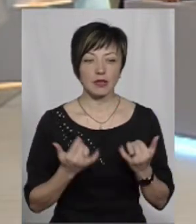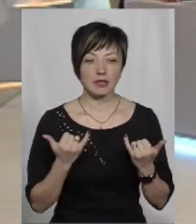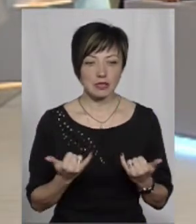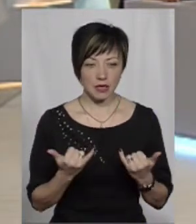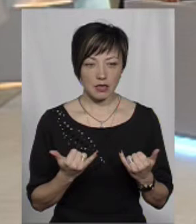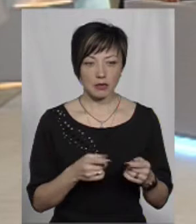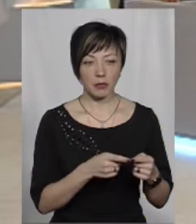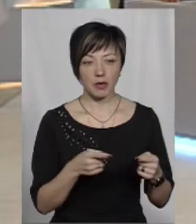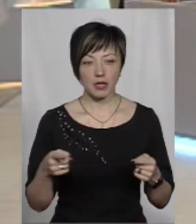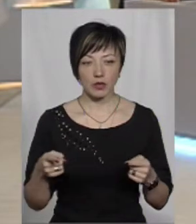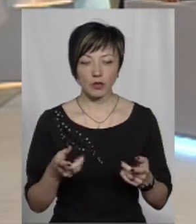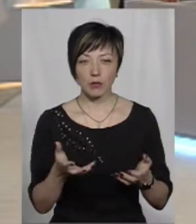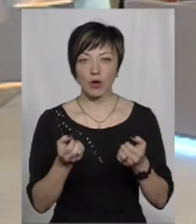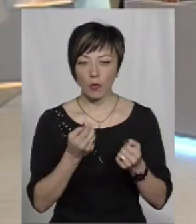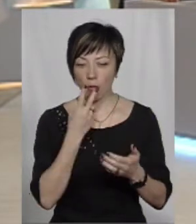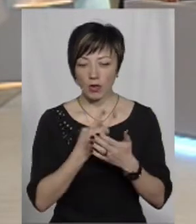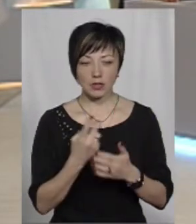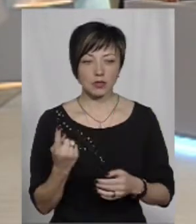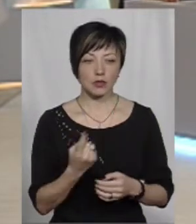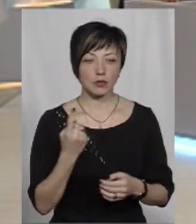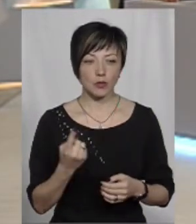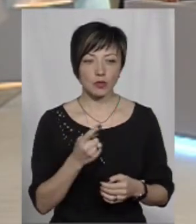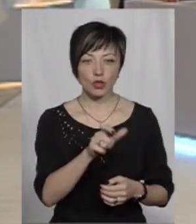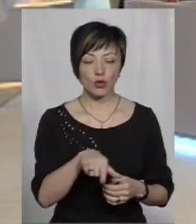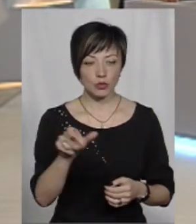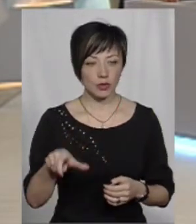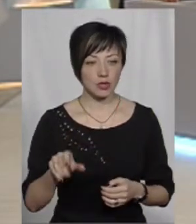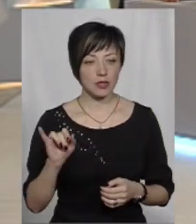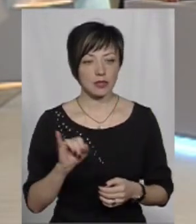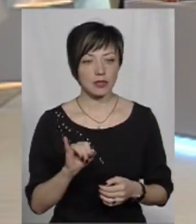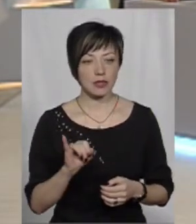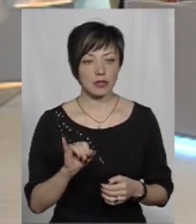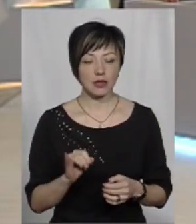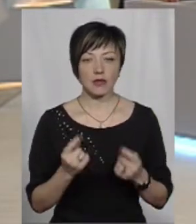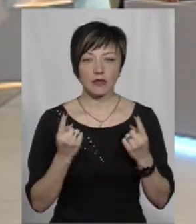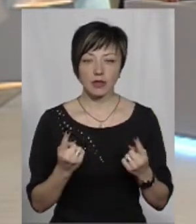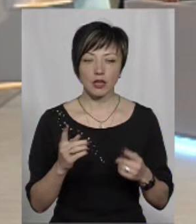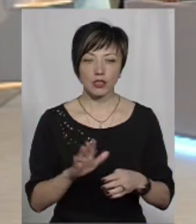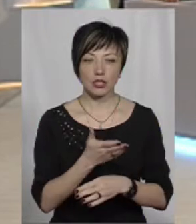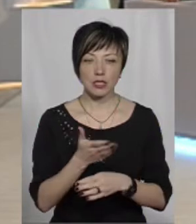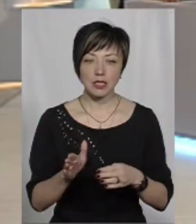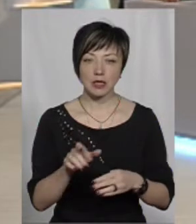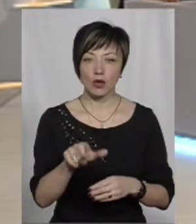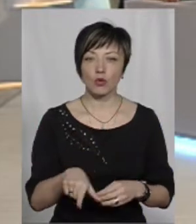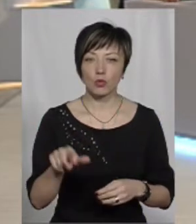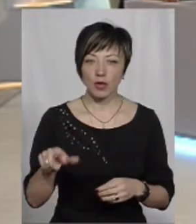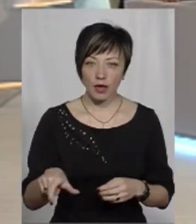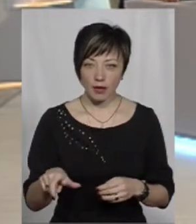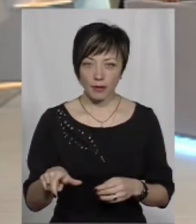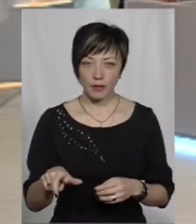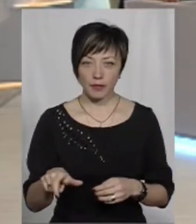Зараз йде період прийому показів від побутових споживачів. І велика частина людей